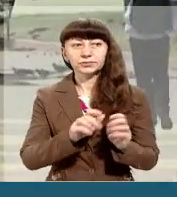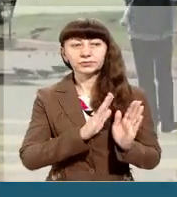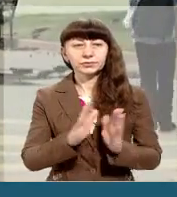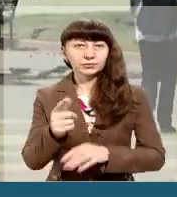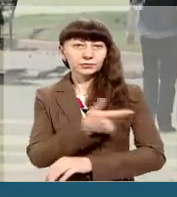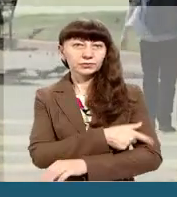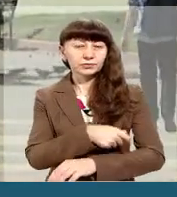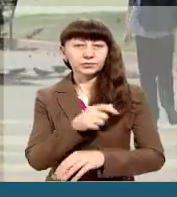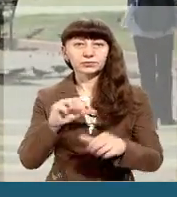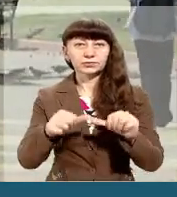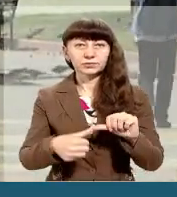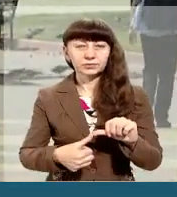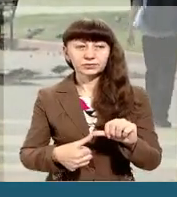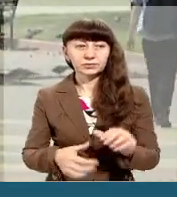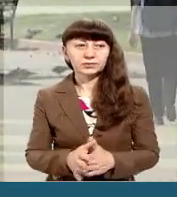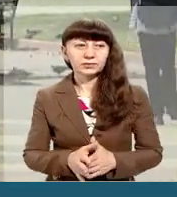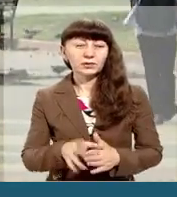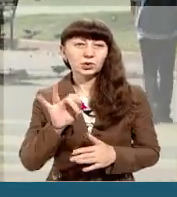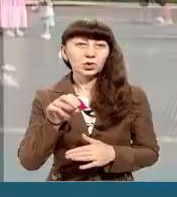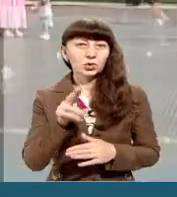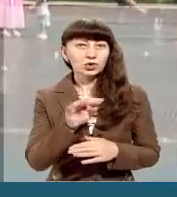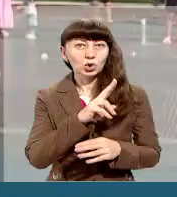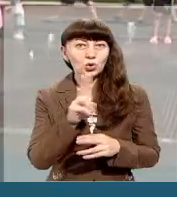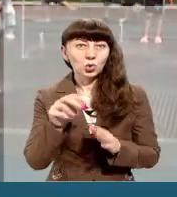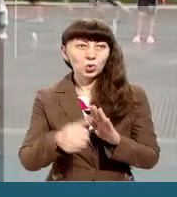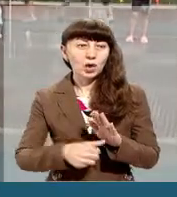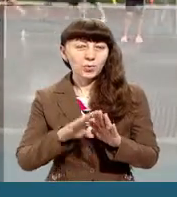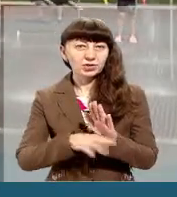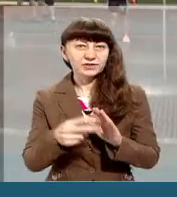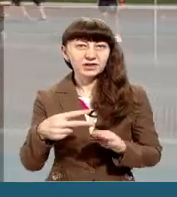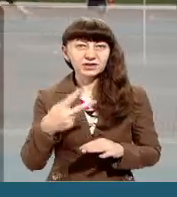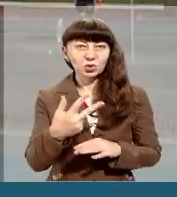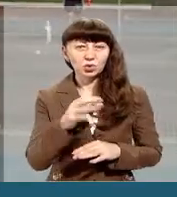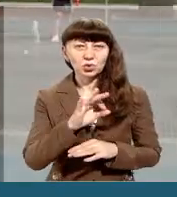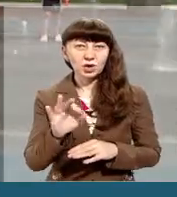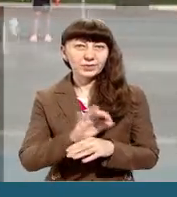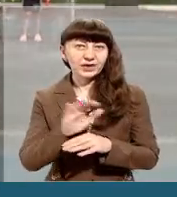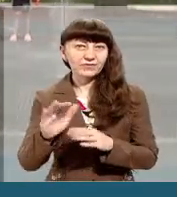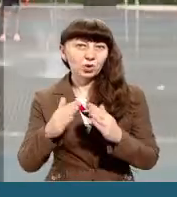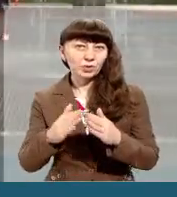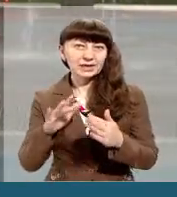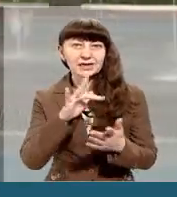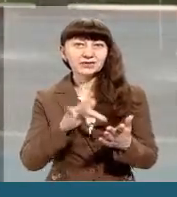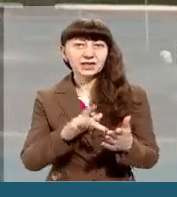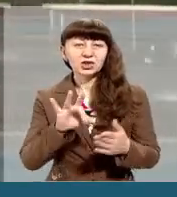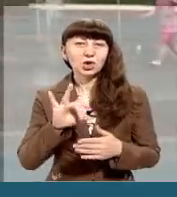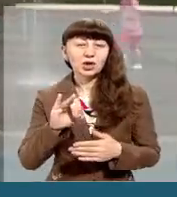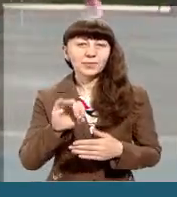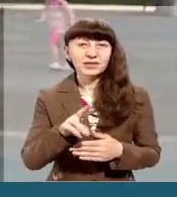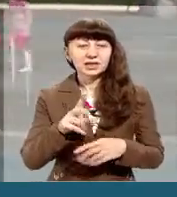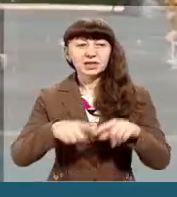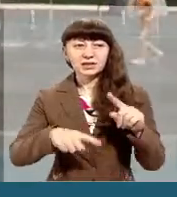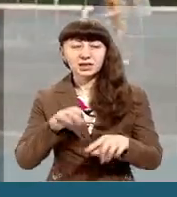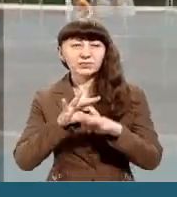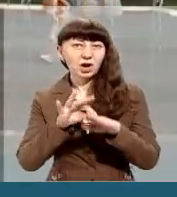Ночные рейды проводят регулярно. Подростков, что гуляют после 23:00, отправляют домой или в центры адаптации. А с родителями